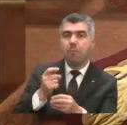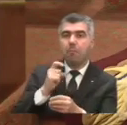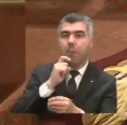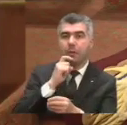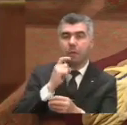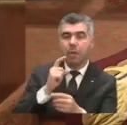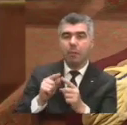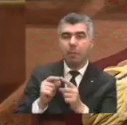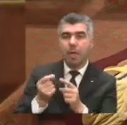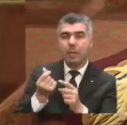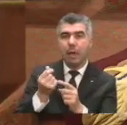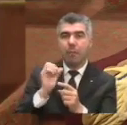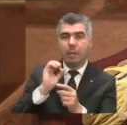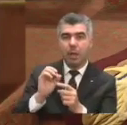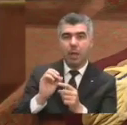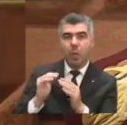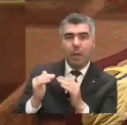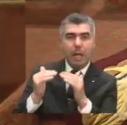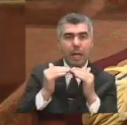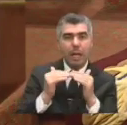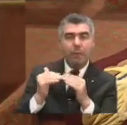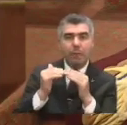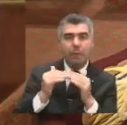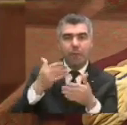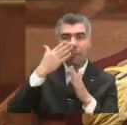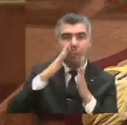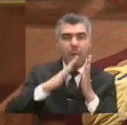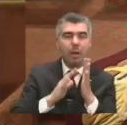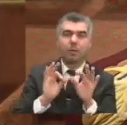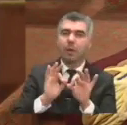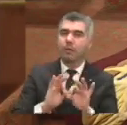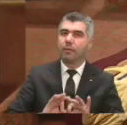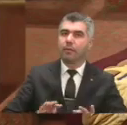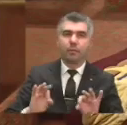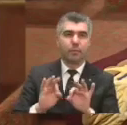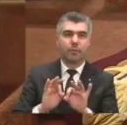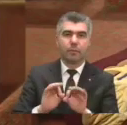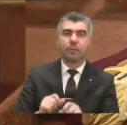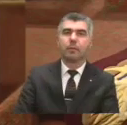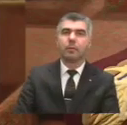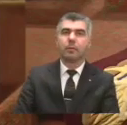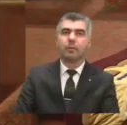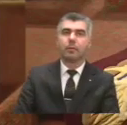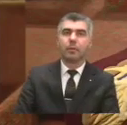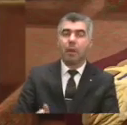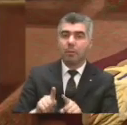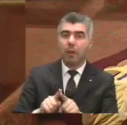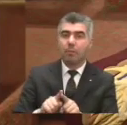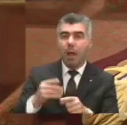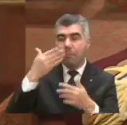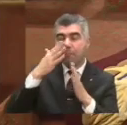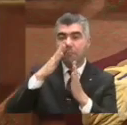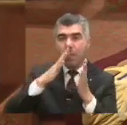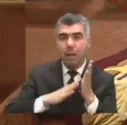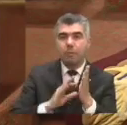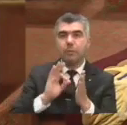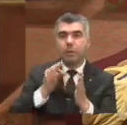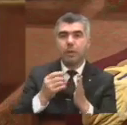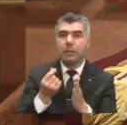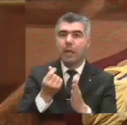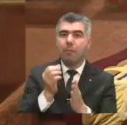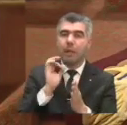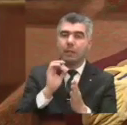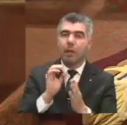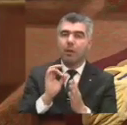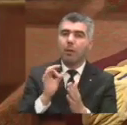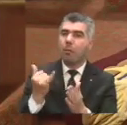تتكون بالاسعار كتكون في السوق الداخليه وهي اللي كت باش نوفر للمواطنين المغاربه اسعار